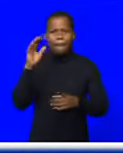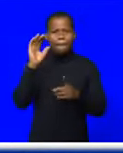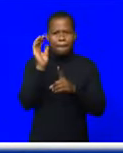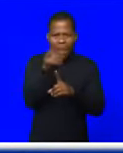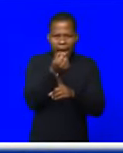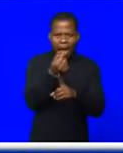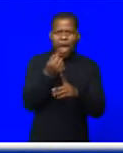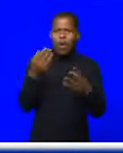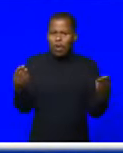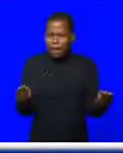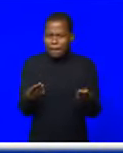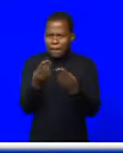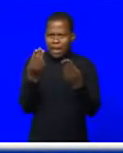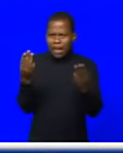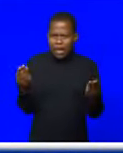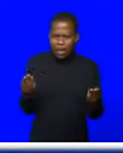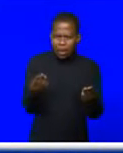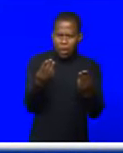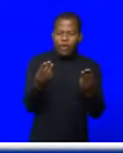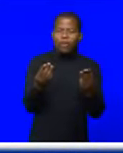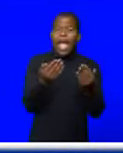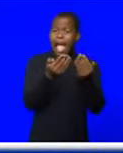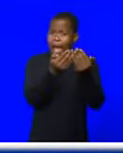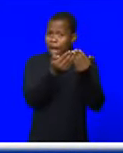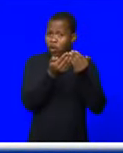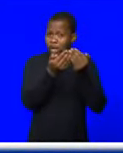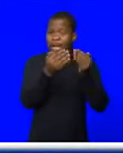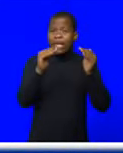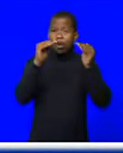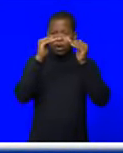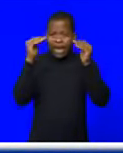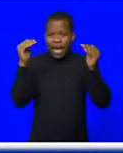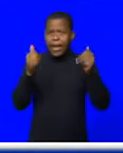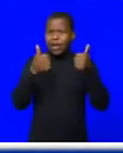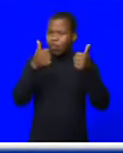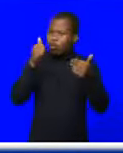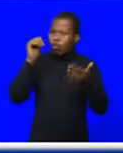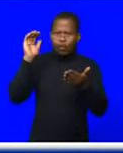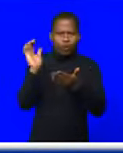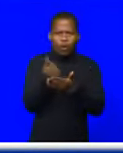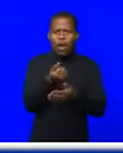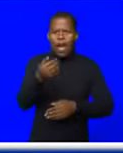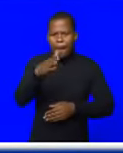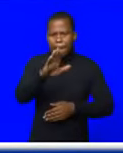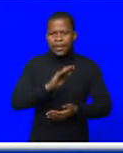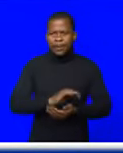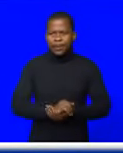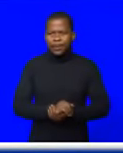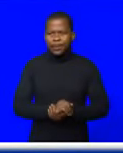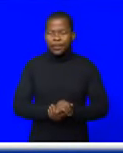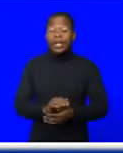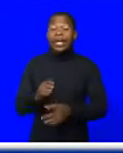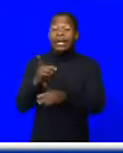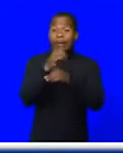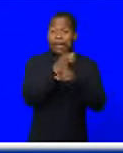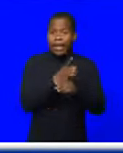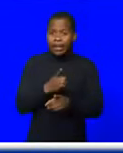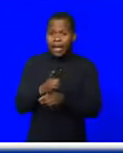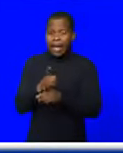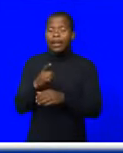akathole imfundo lesezingeni sikhulumisa indzaba yema sustainable development